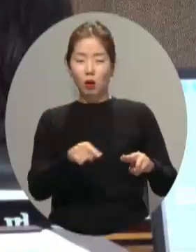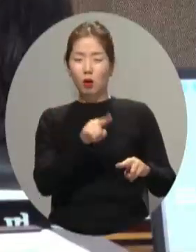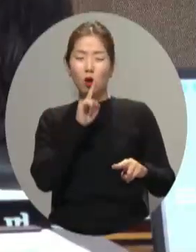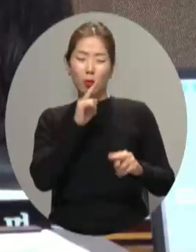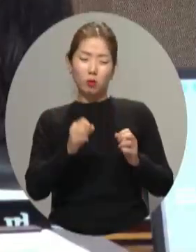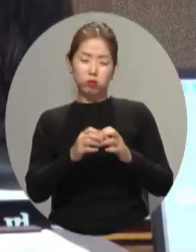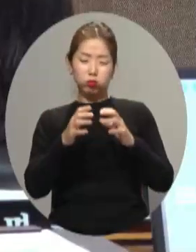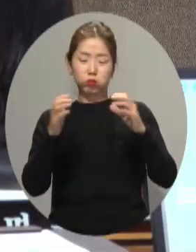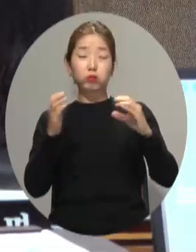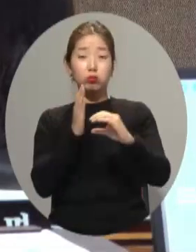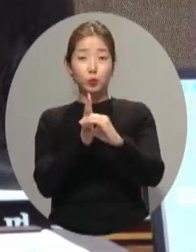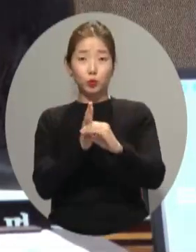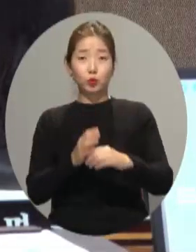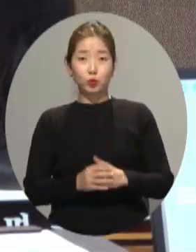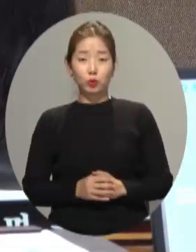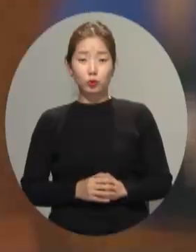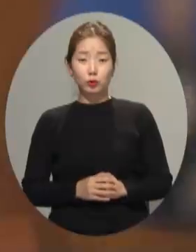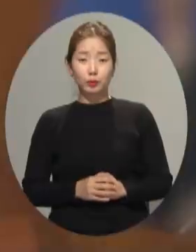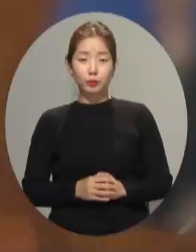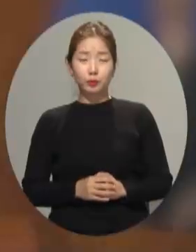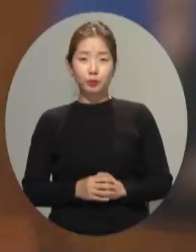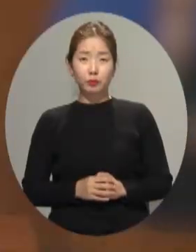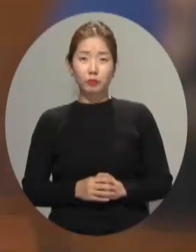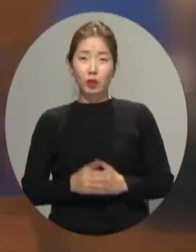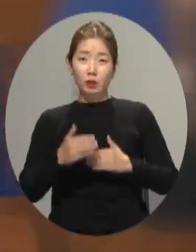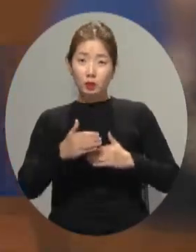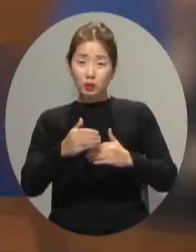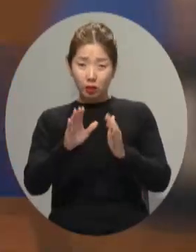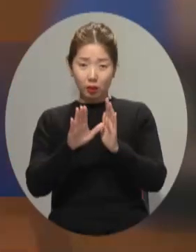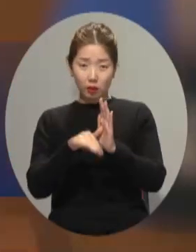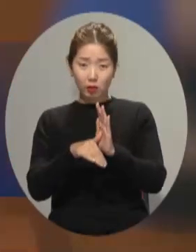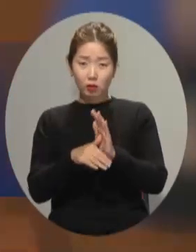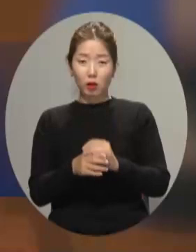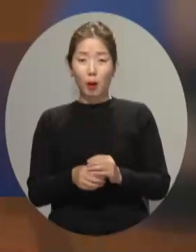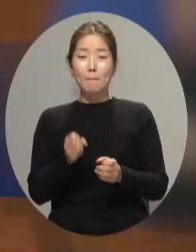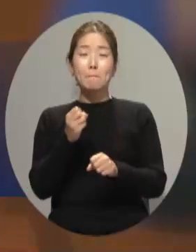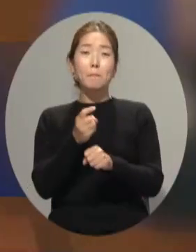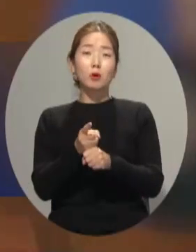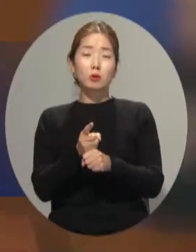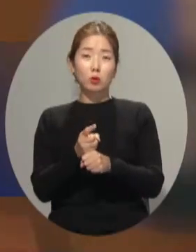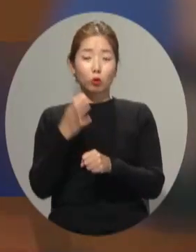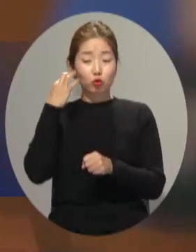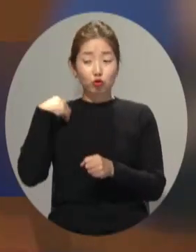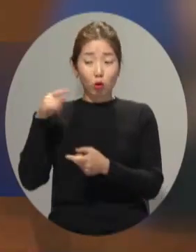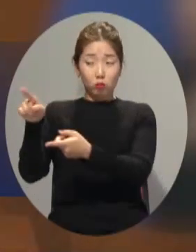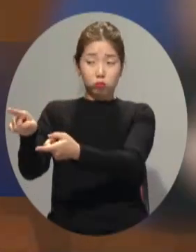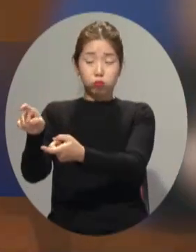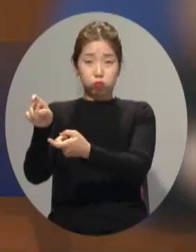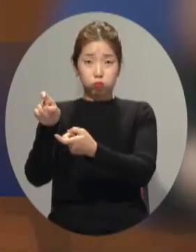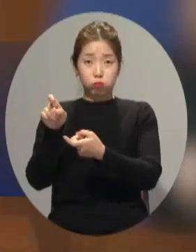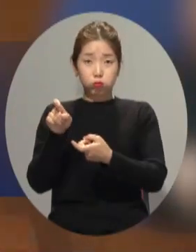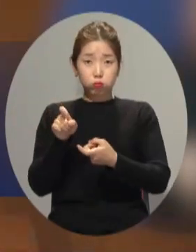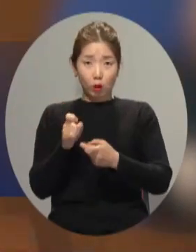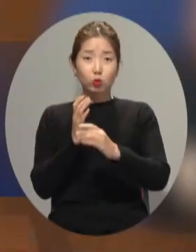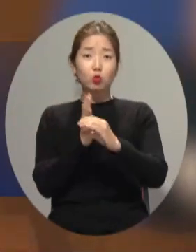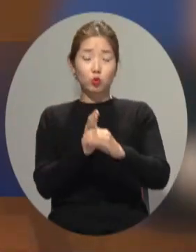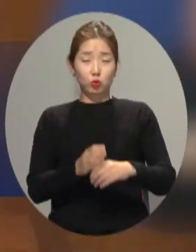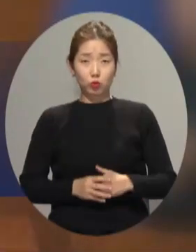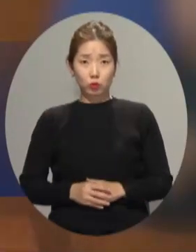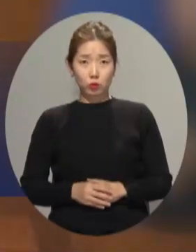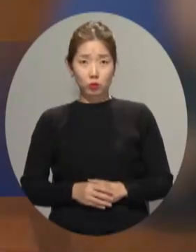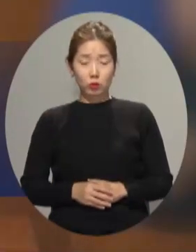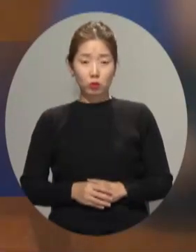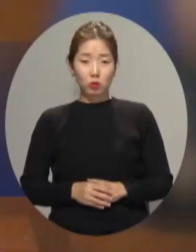논란이 이어져 왔습니다. 예결위 심의가 한창 진행될 때 이미 버스는 중국에서 배를 타고 들어오고 있었다는